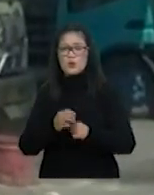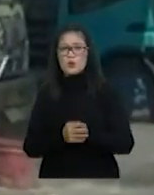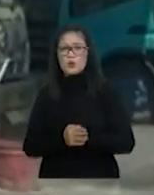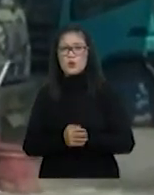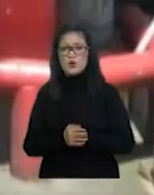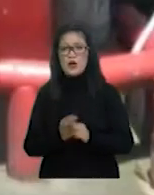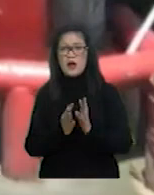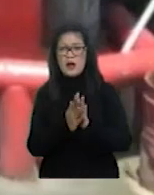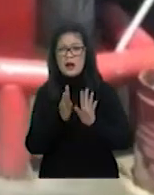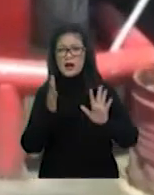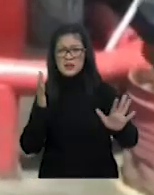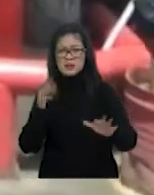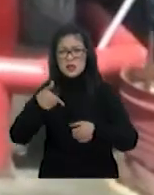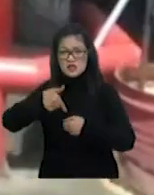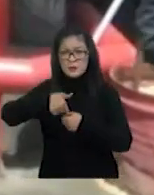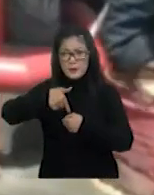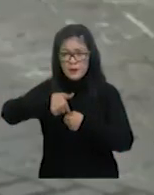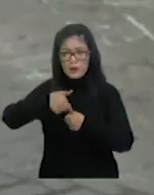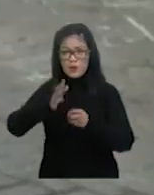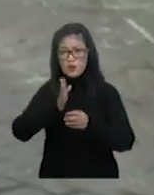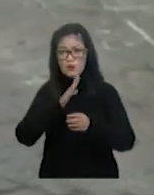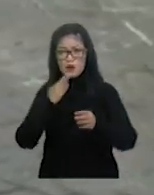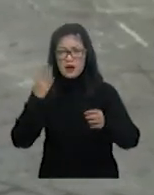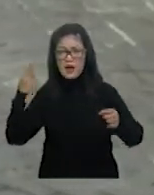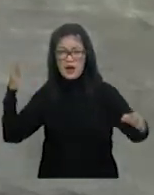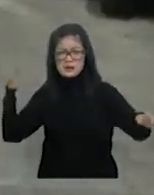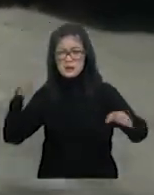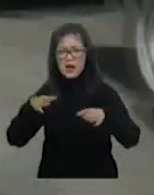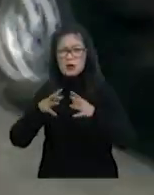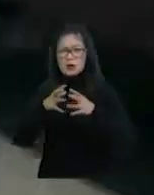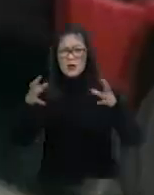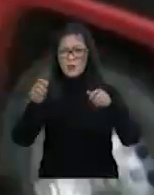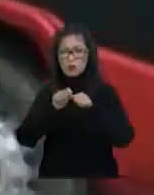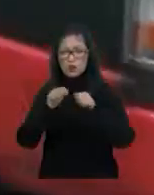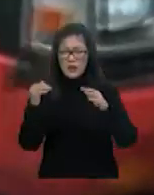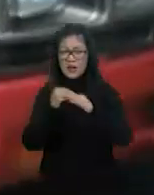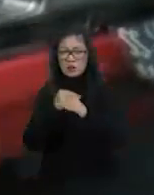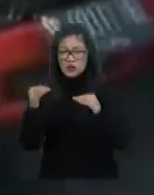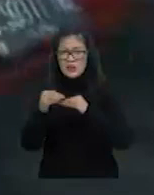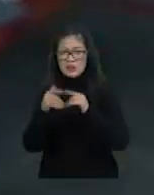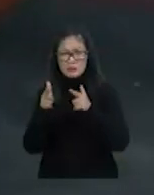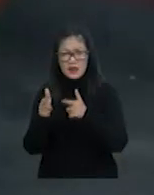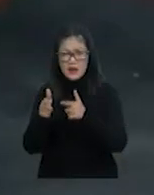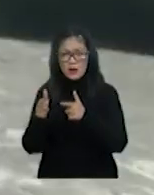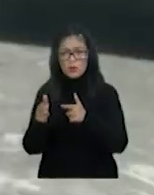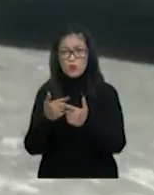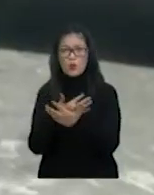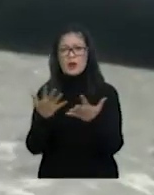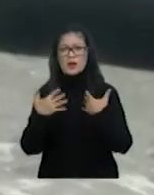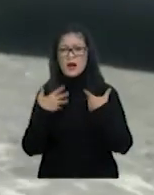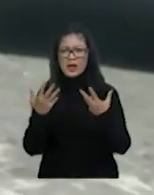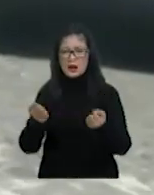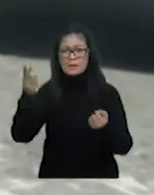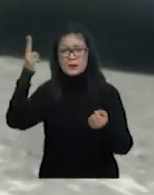antrian kendaraan di SPBU yang mengular hingga jalan raya kini mengganggu arus lalu lintas. Warga berharap pemerintah turun